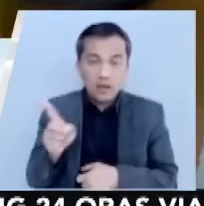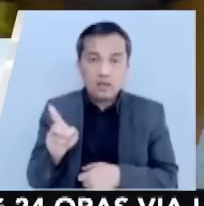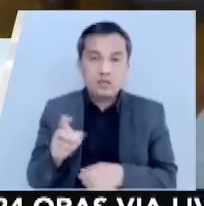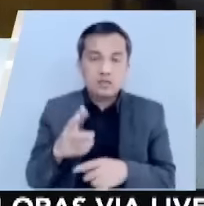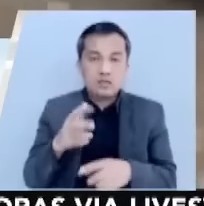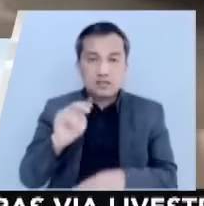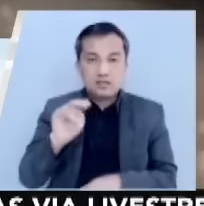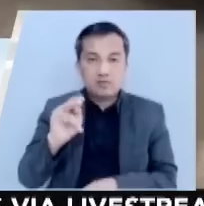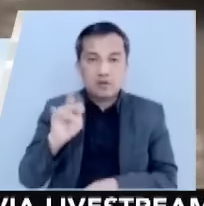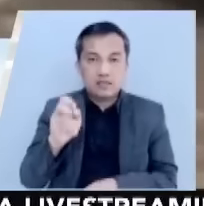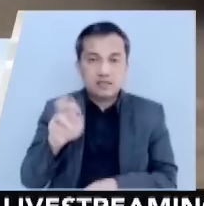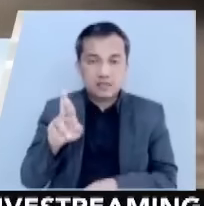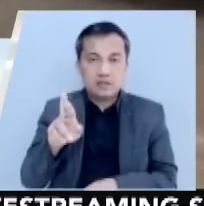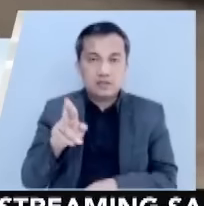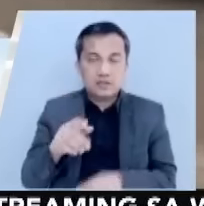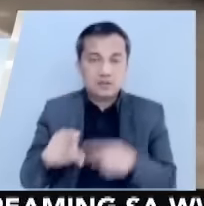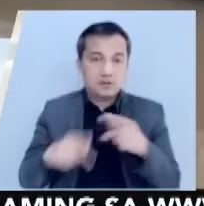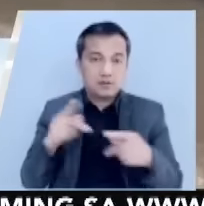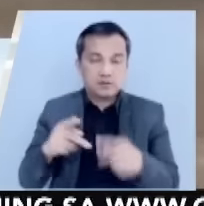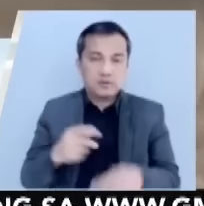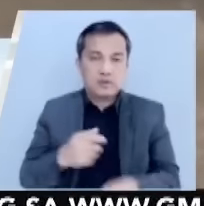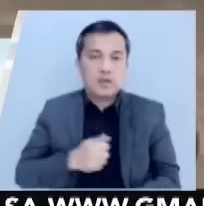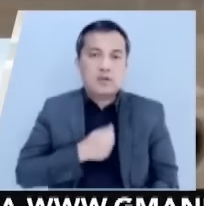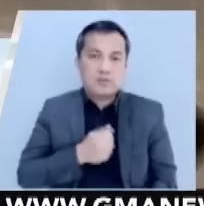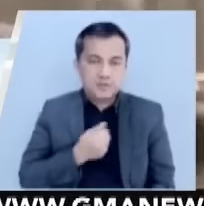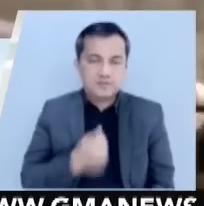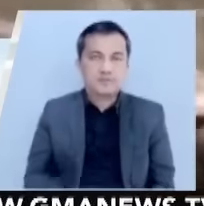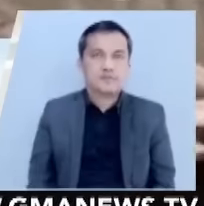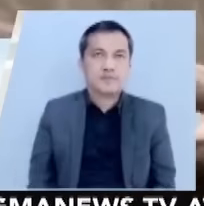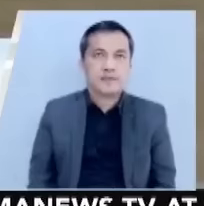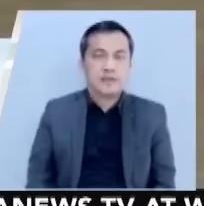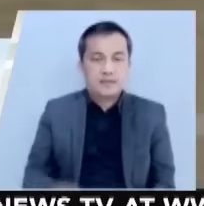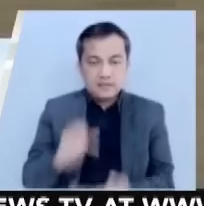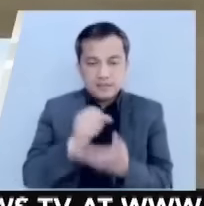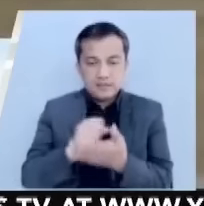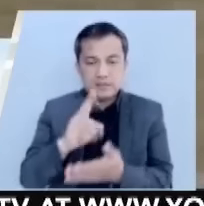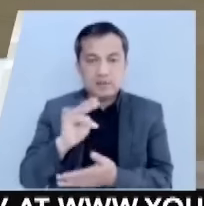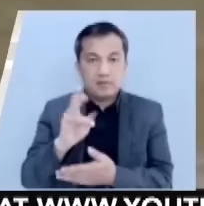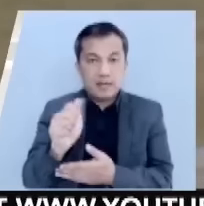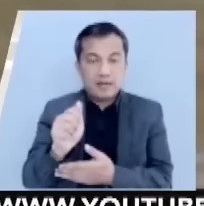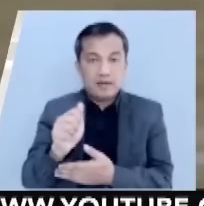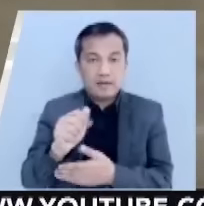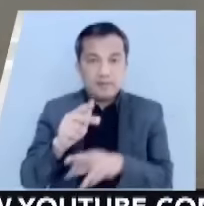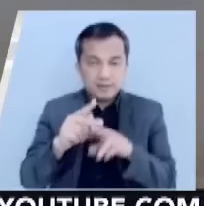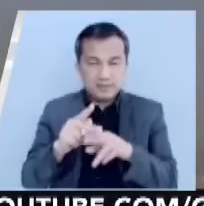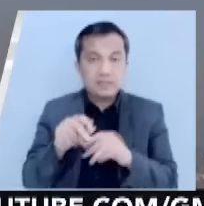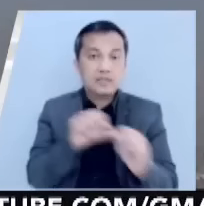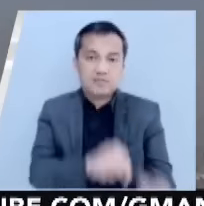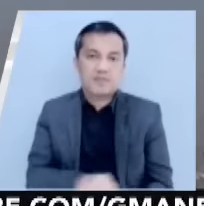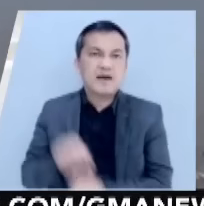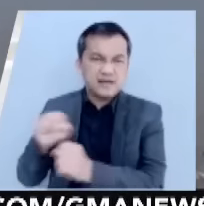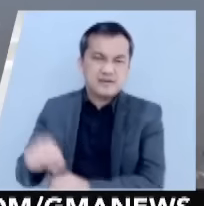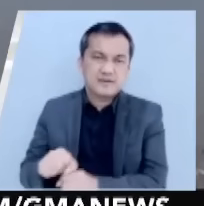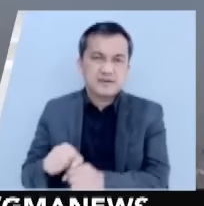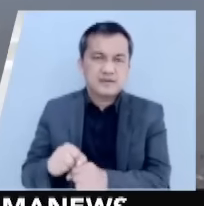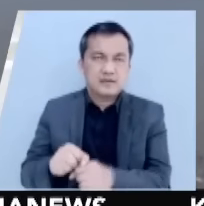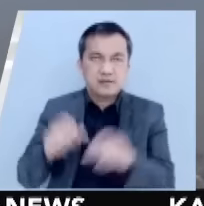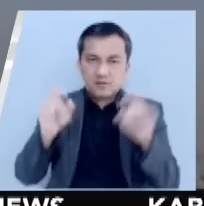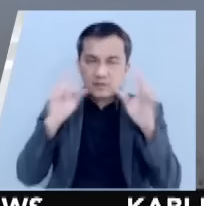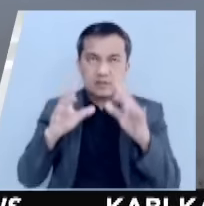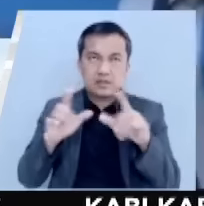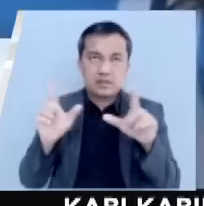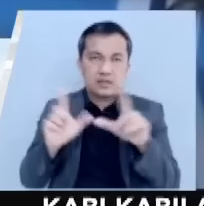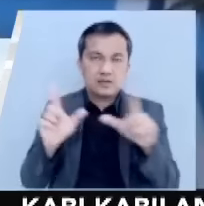hika. Nagbabalsa na rin ang ilang taga Santa Barbara, Pangasinan. Umabot na rin kasi sa above critical level ang antas ng Chinookalan